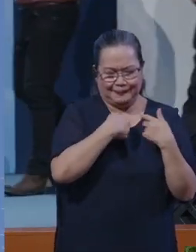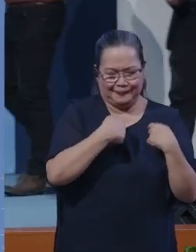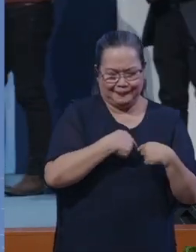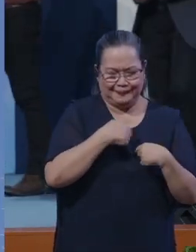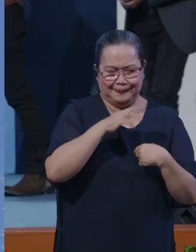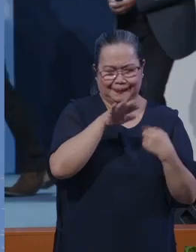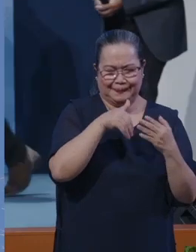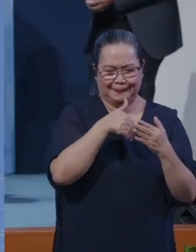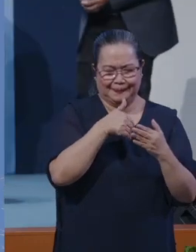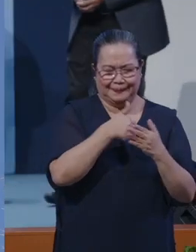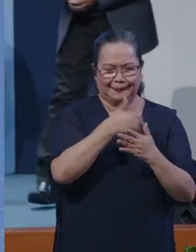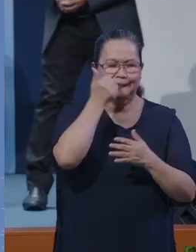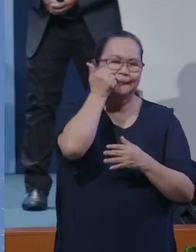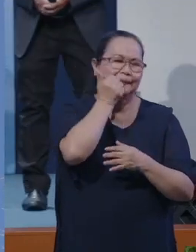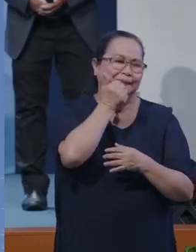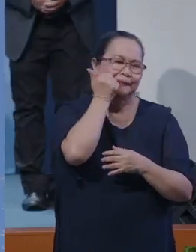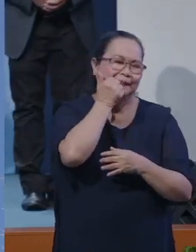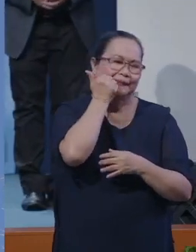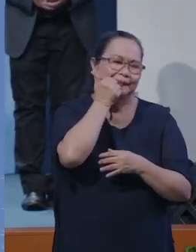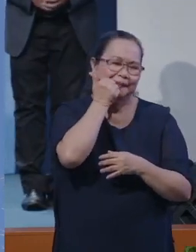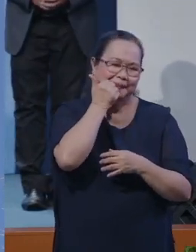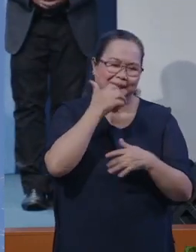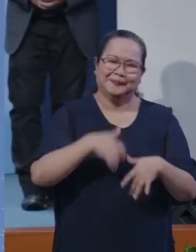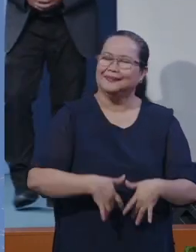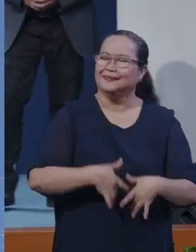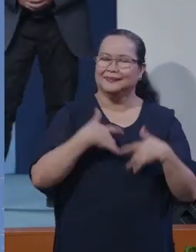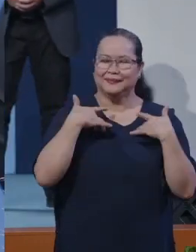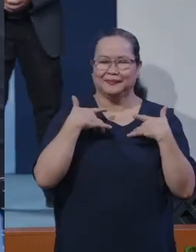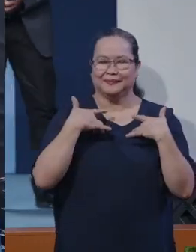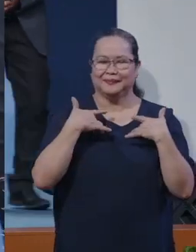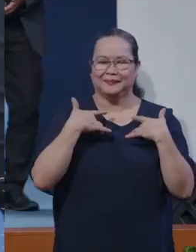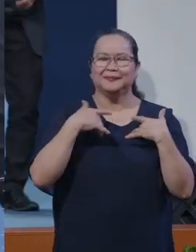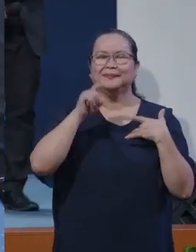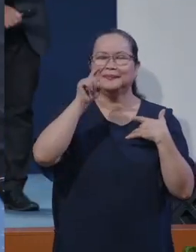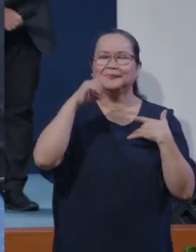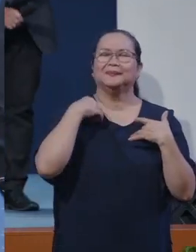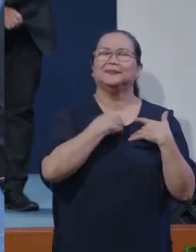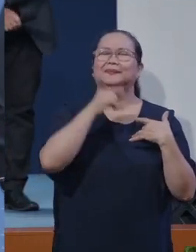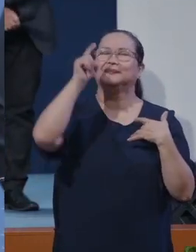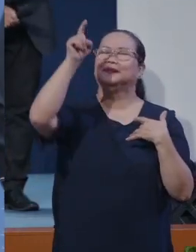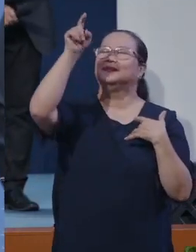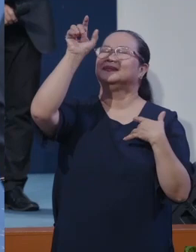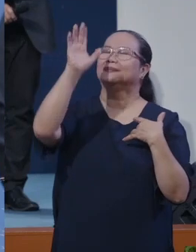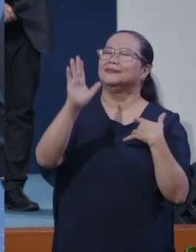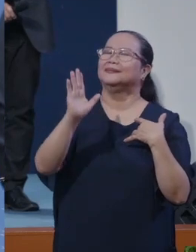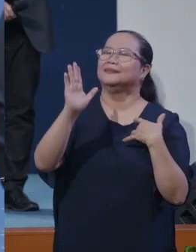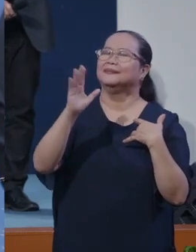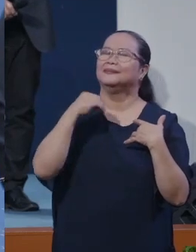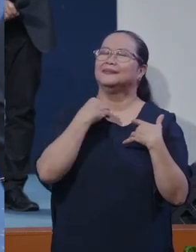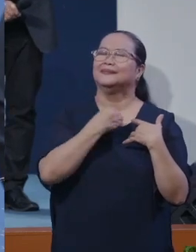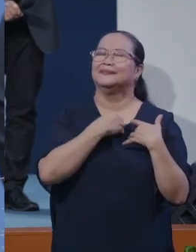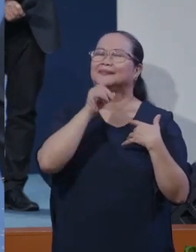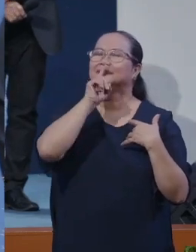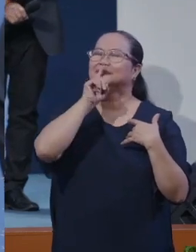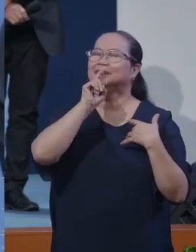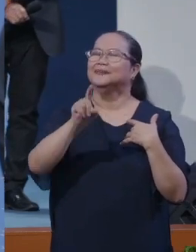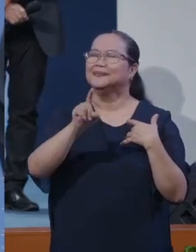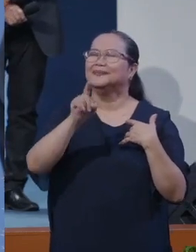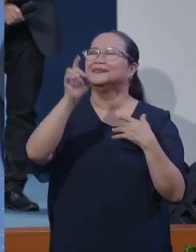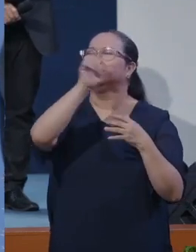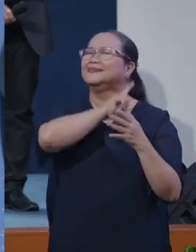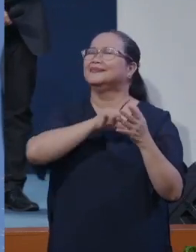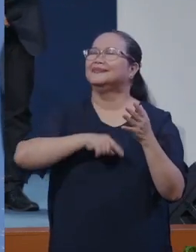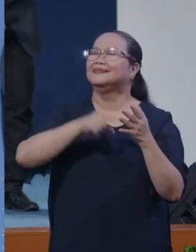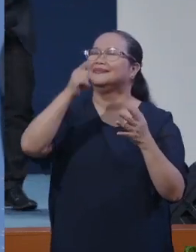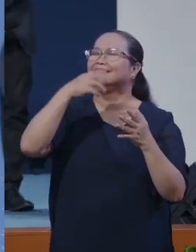sa aming pang-araw-araw na pamumuhay. Kayo po ang aming Panginoon at maging tunay na Panginoon nga